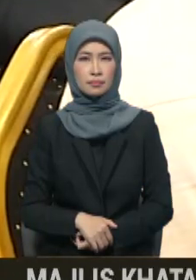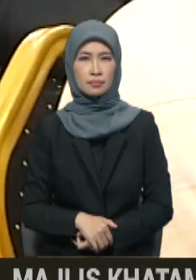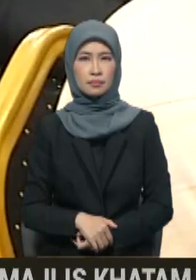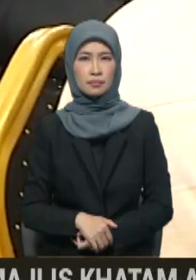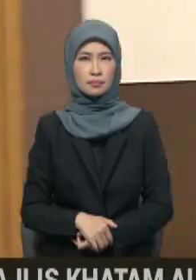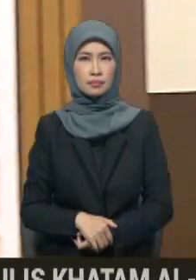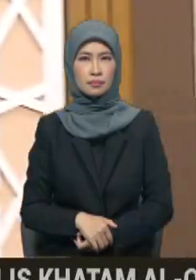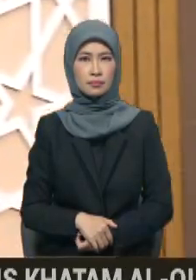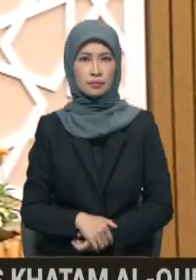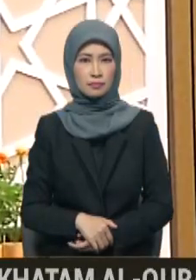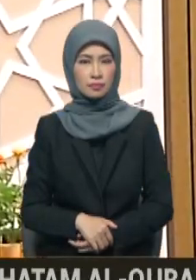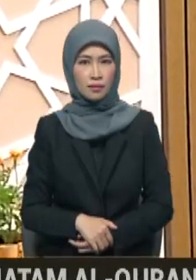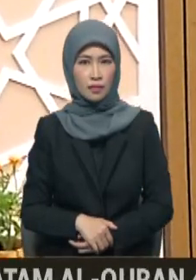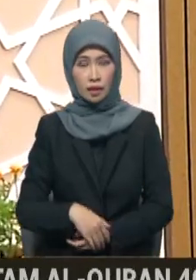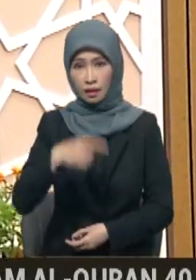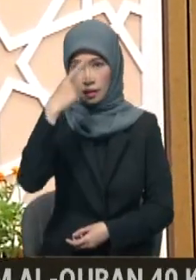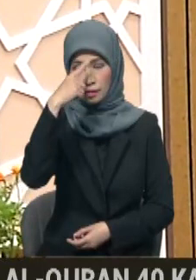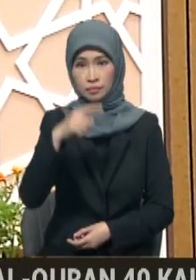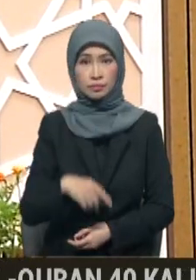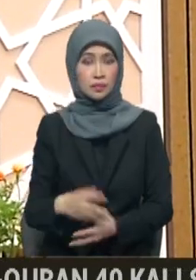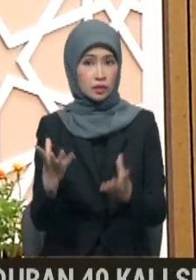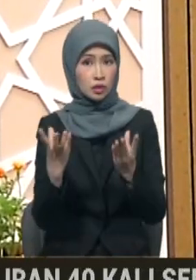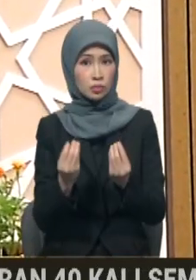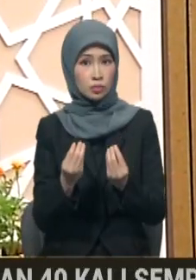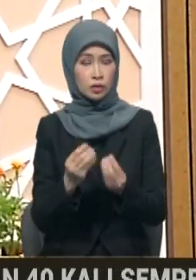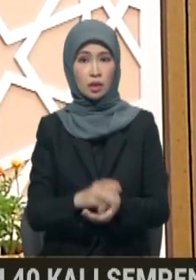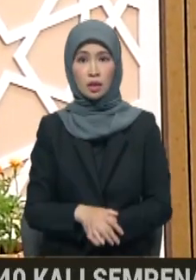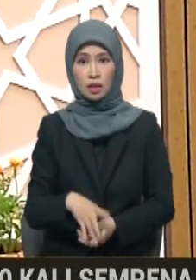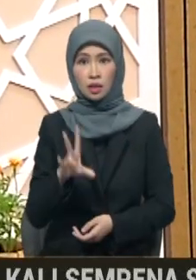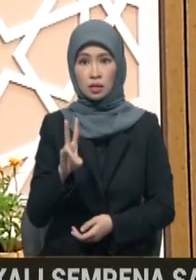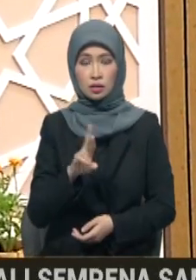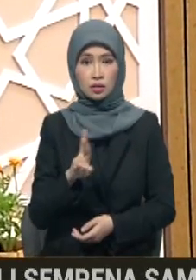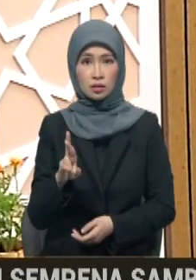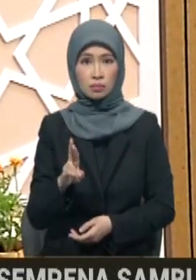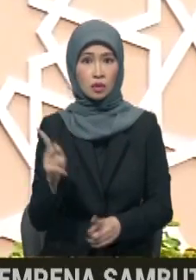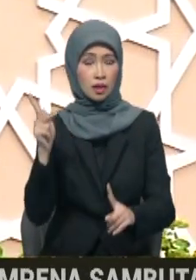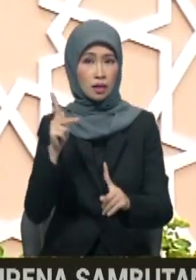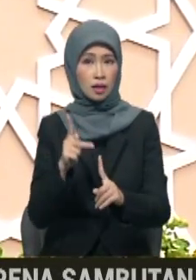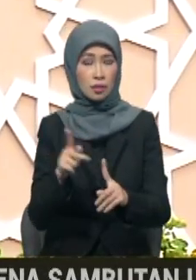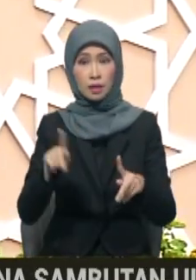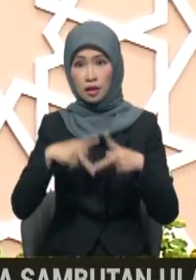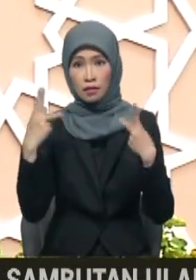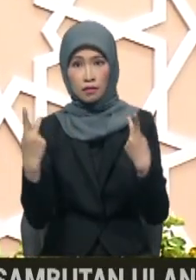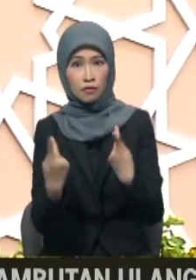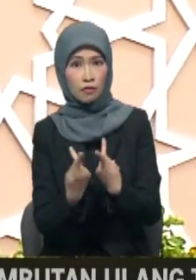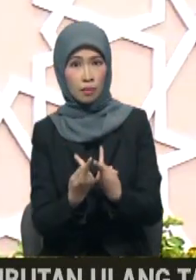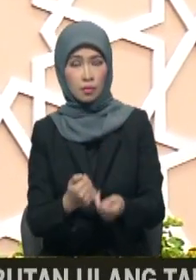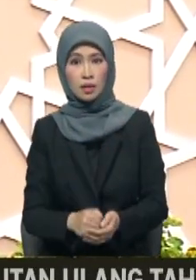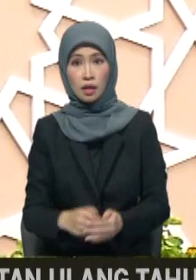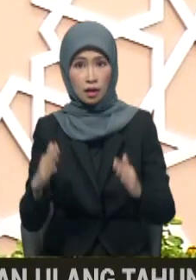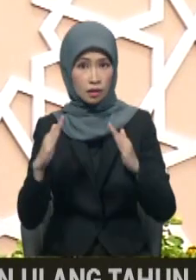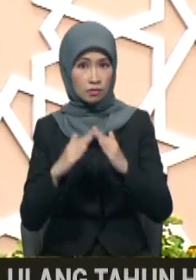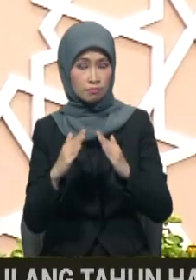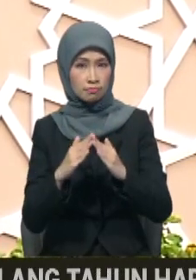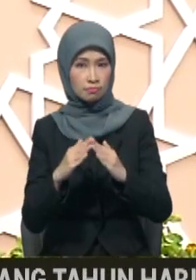Yayasan manakala sumbangan berjumlah 7,800 kepada keluarga yang terlibat dalam kebakaran rumah dan